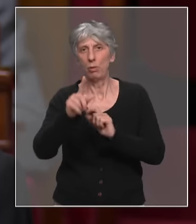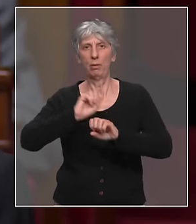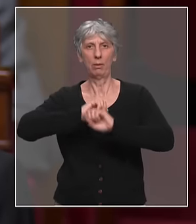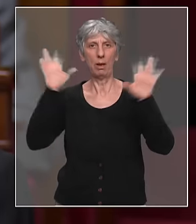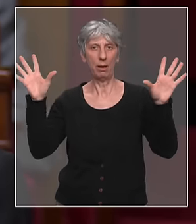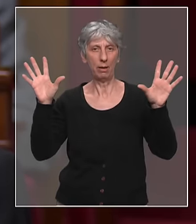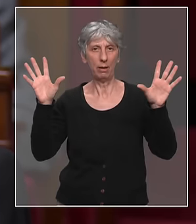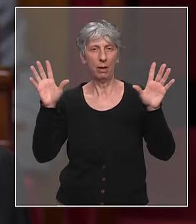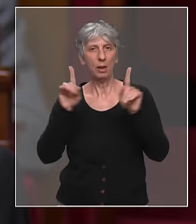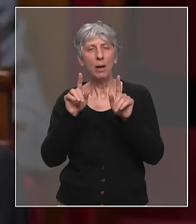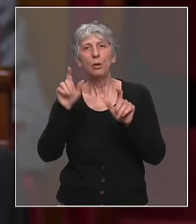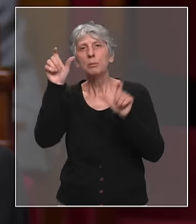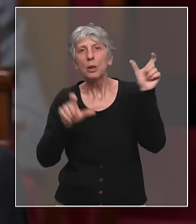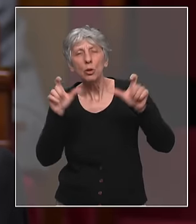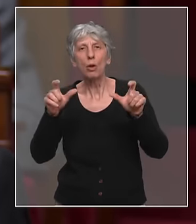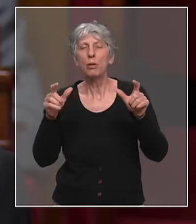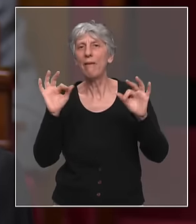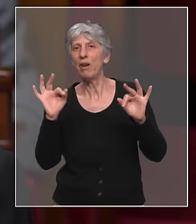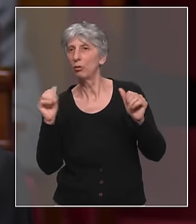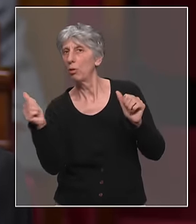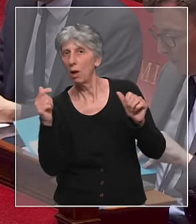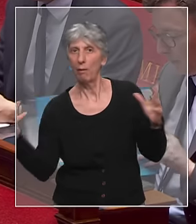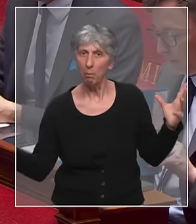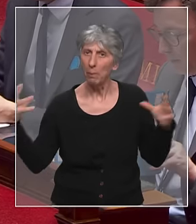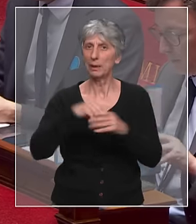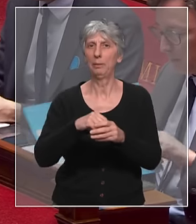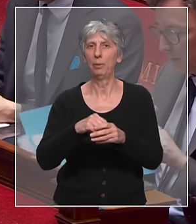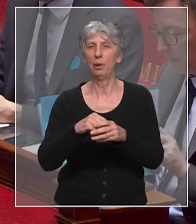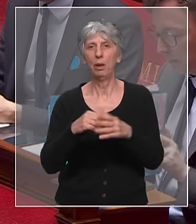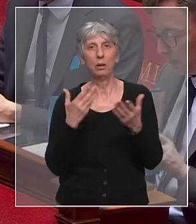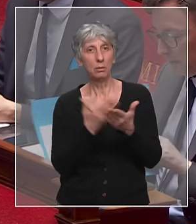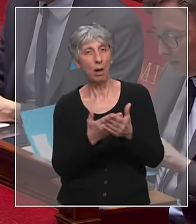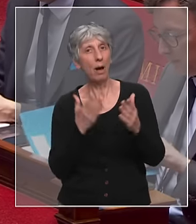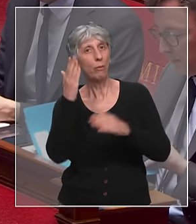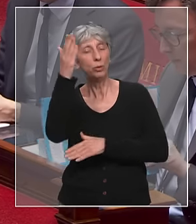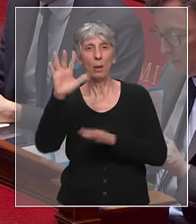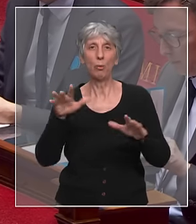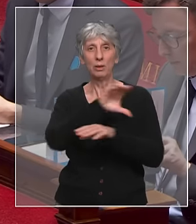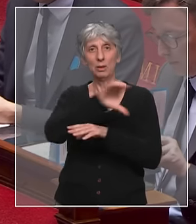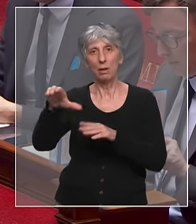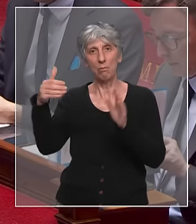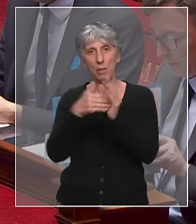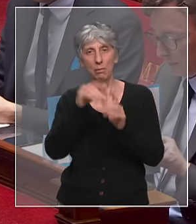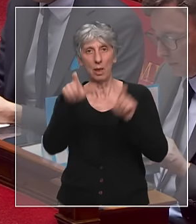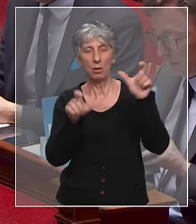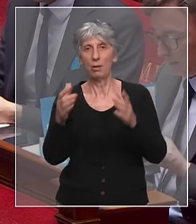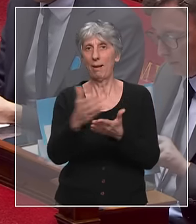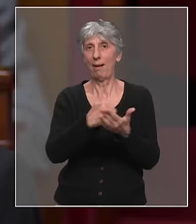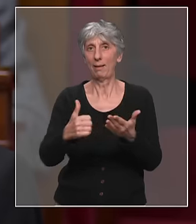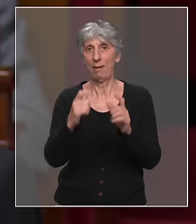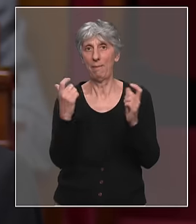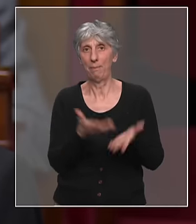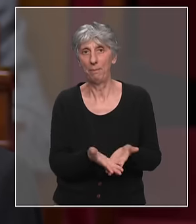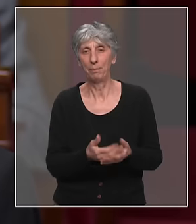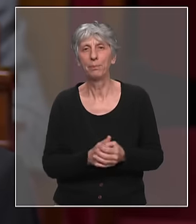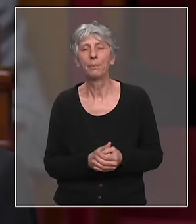et intégrer toutes les parties prenantes. D'autant plus quand cela concerne l'avenir de près de 100 000 salariés. Vous n'ignorez pas